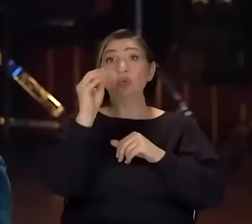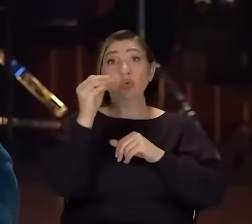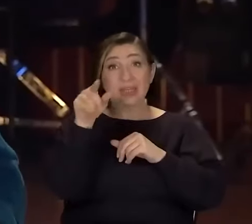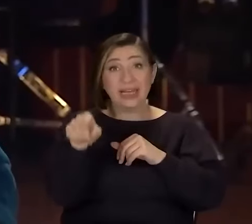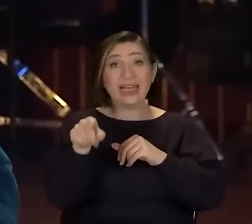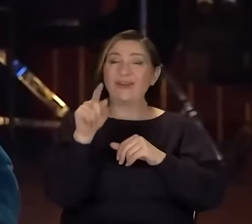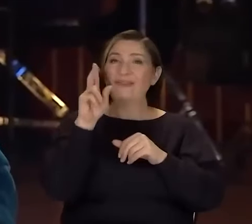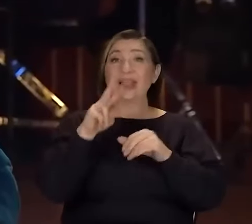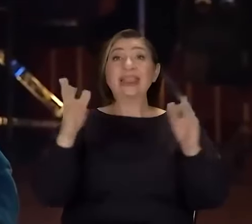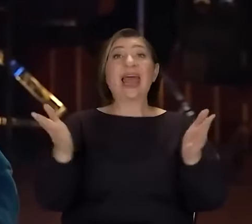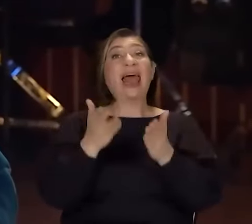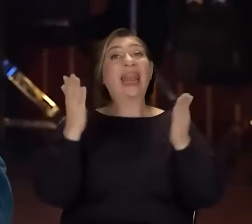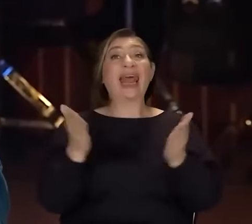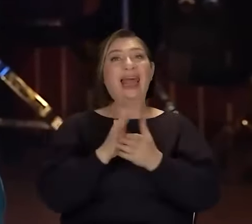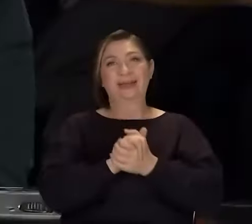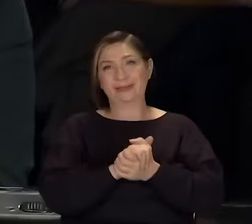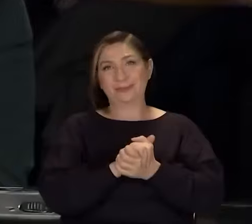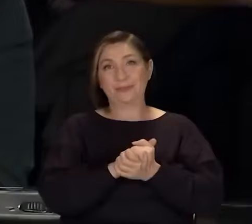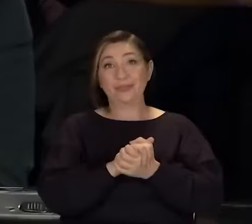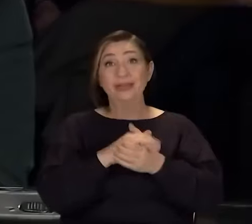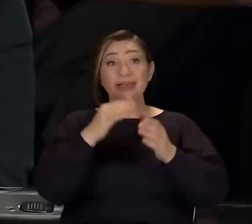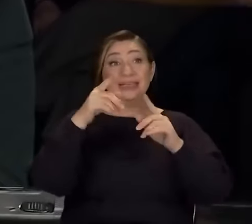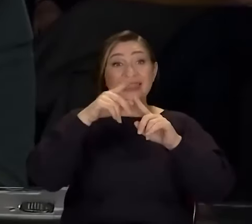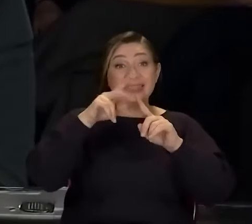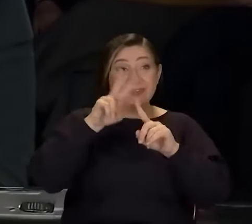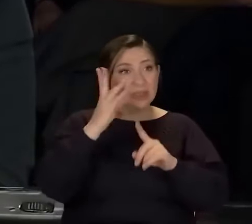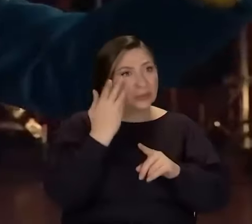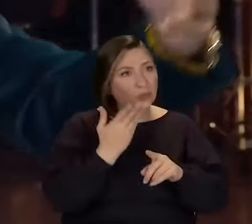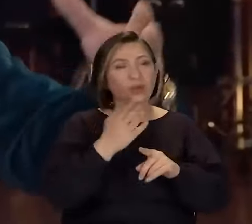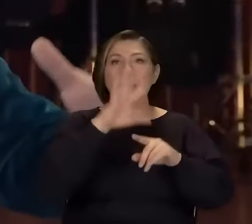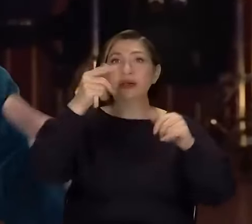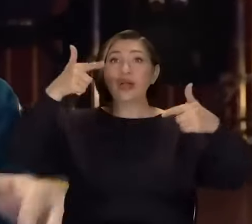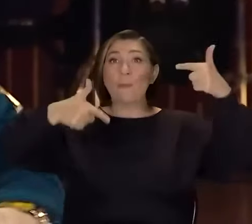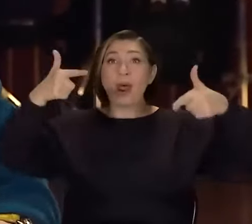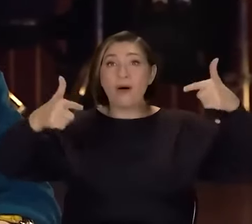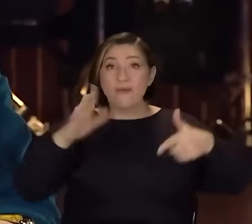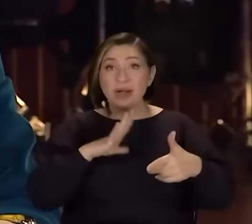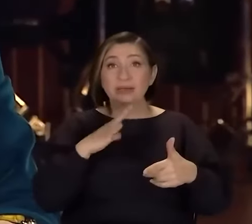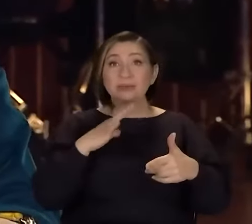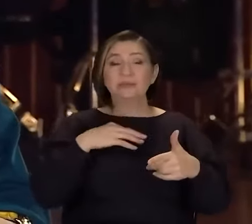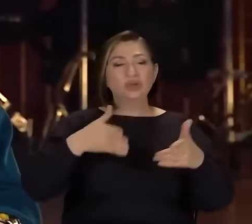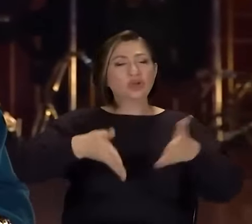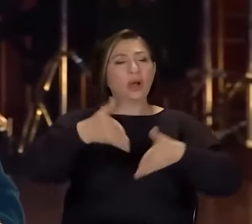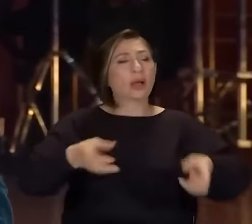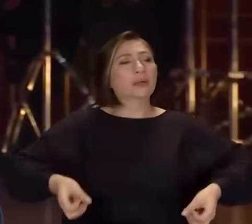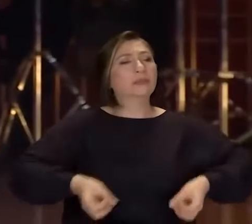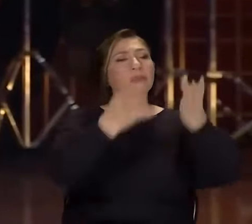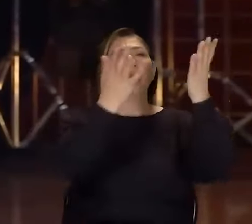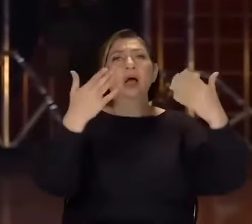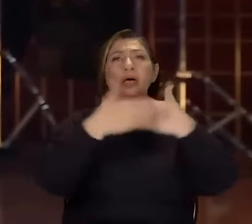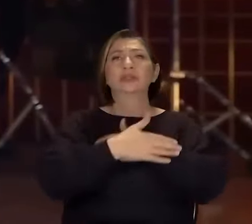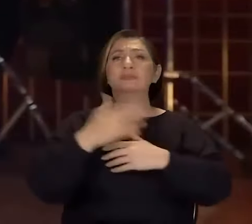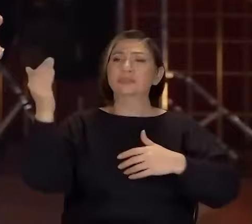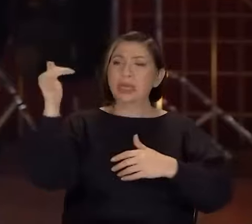çocukları vallahi neler neler. Her de programlardan izliyoruz. Her tarafta kamera var falan filan. Bizi sokağa bırakıyorlardı. Akşam